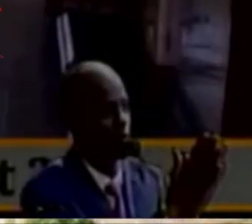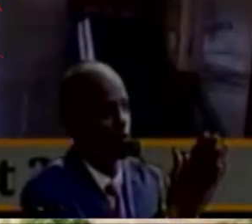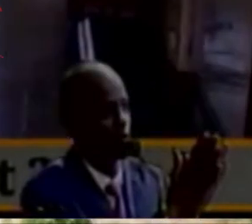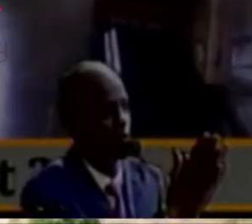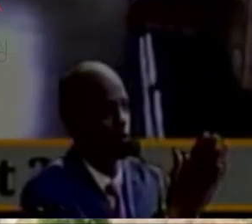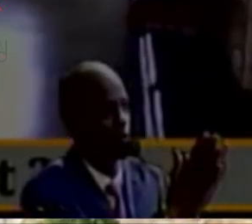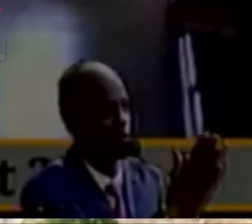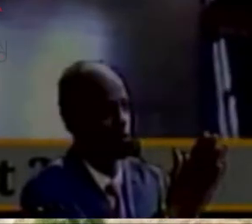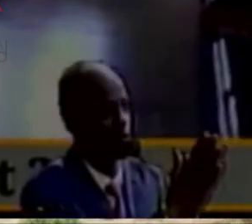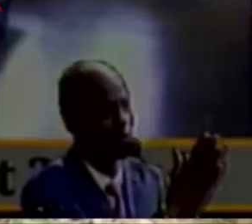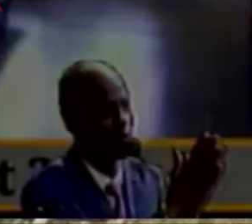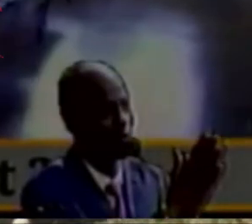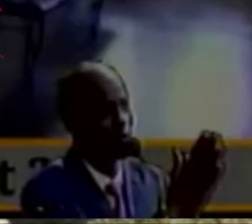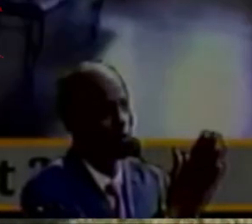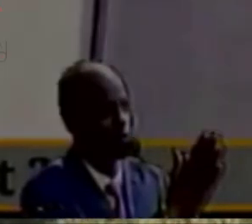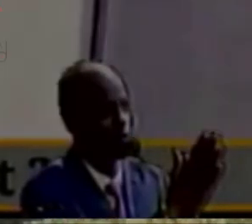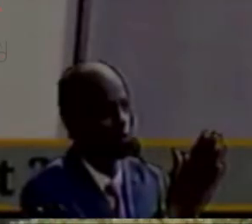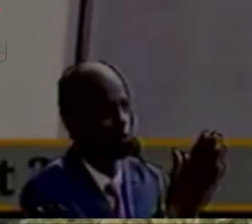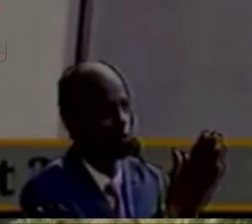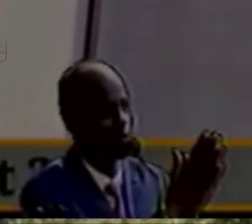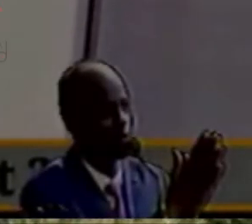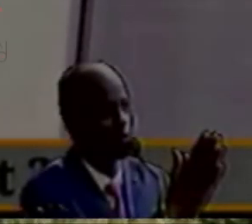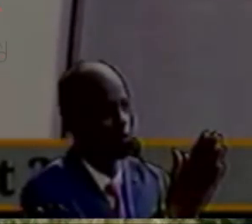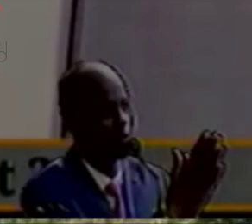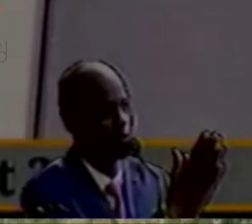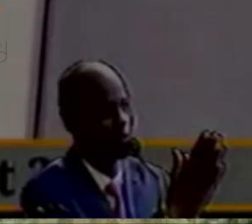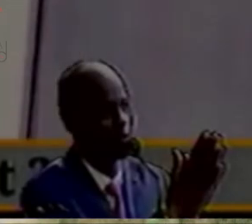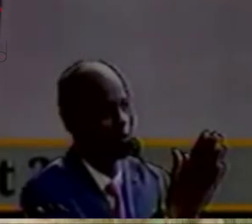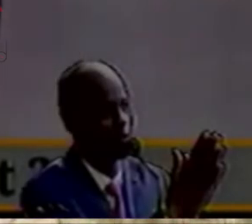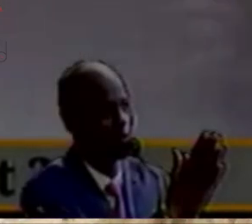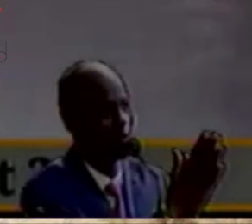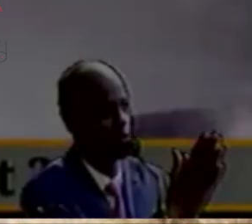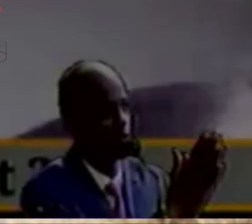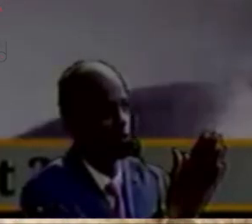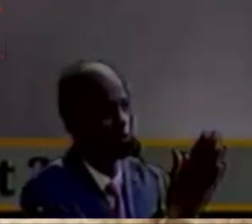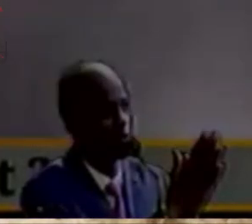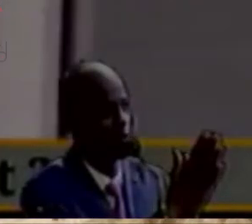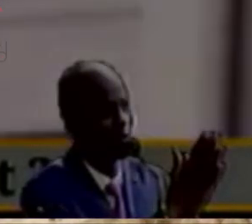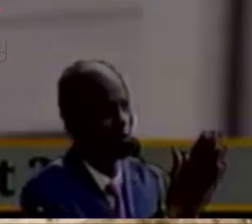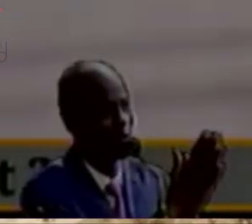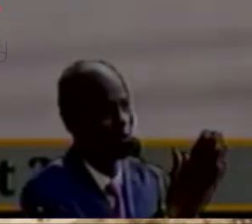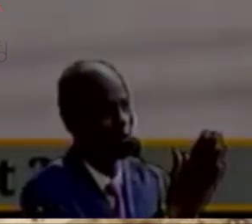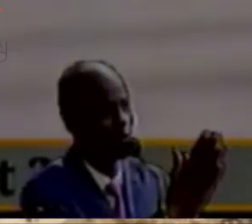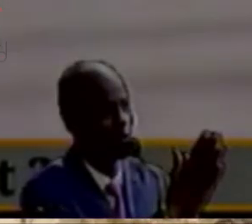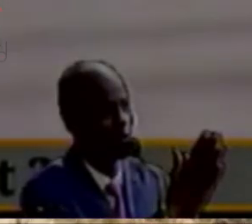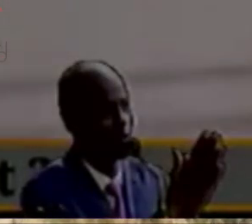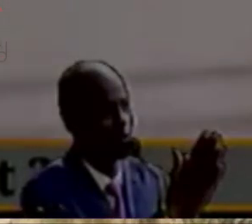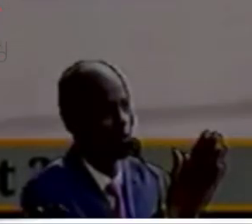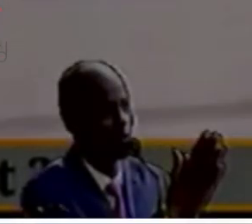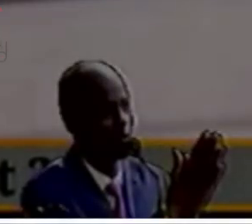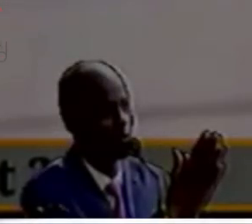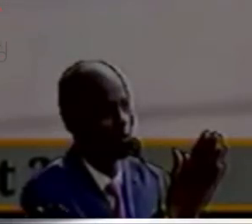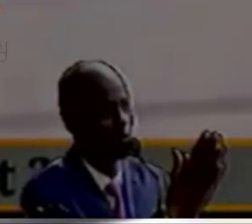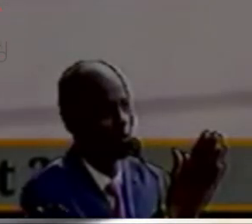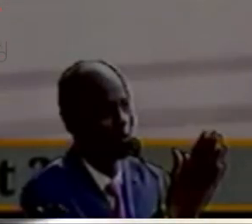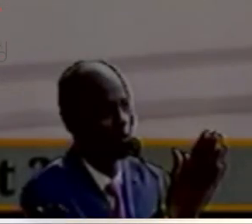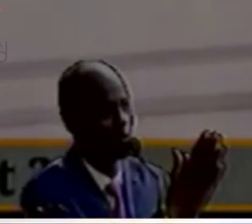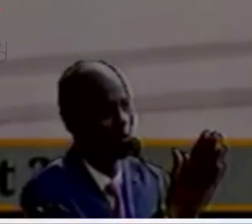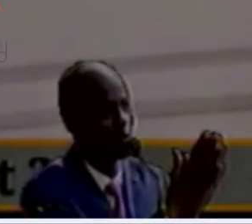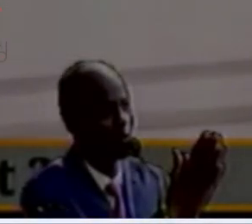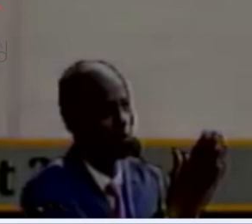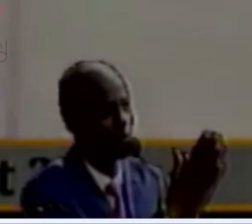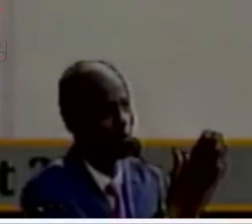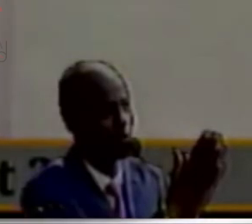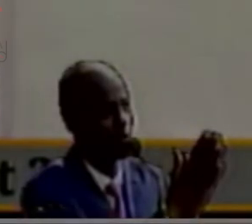c'est pas 110 jours et nous connaissons tout soubresaut, tout tumulte que le pays a connu. Et particulièrement